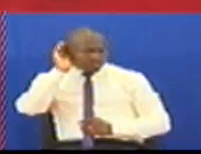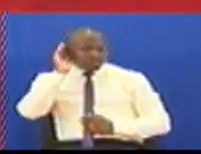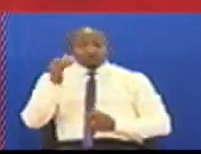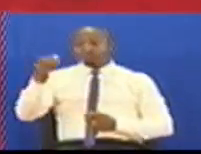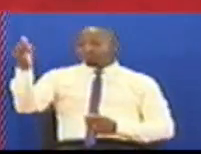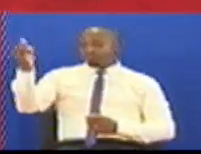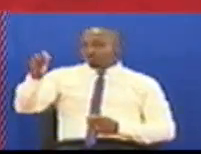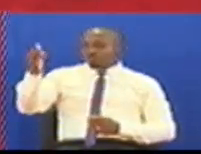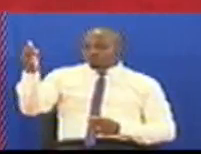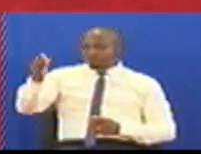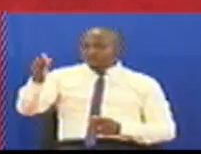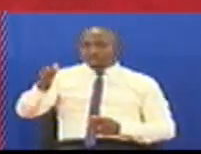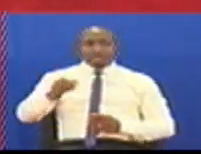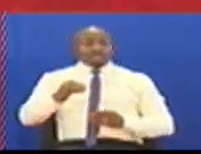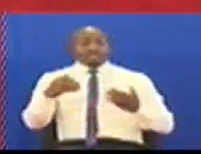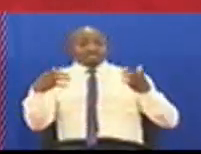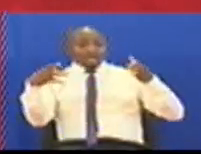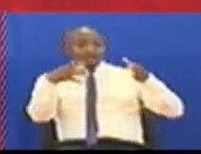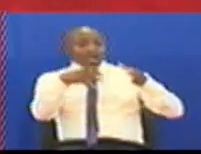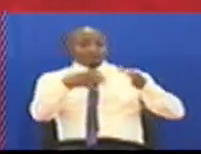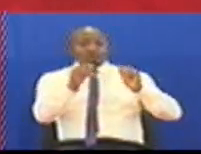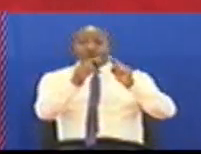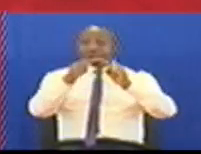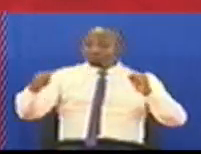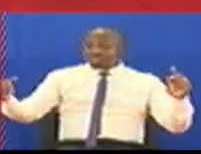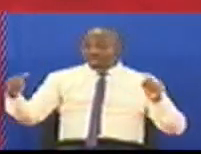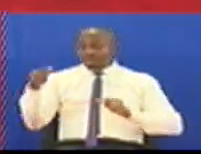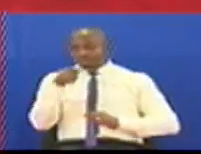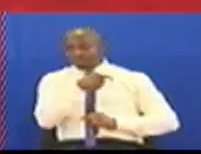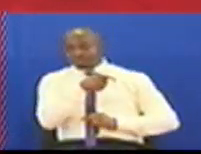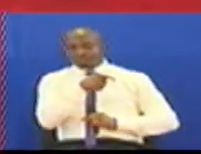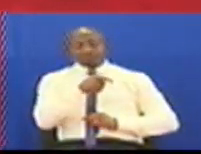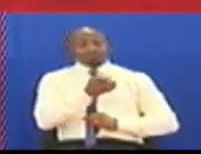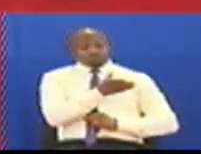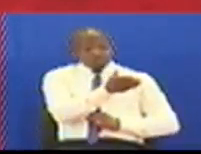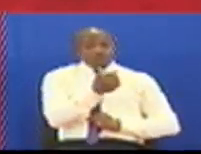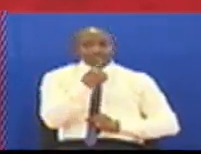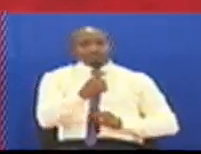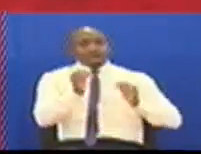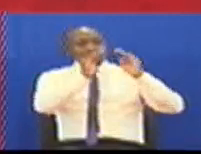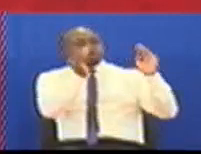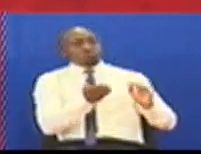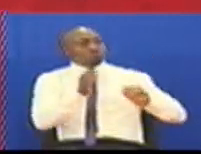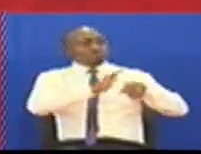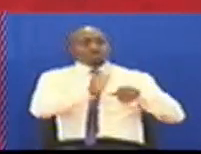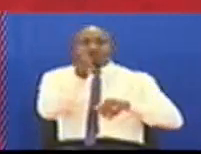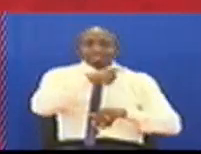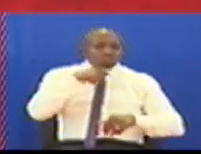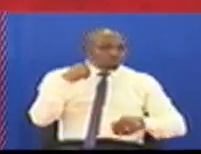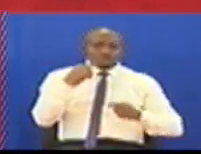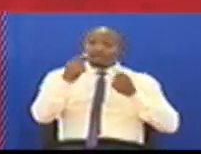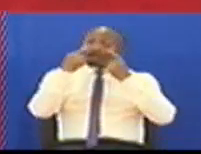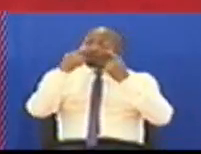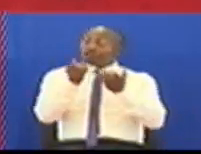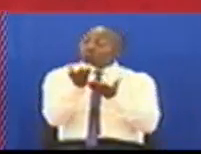hotuba ya kambi ya upinzani. Wanasema miundombinu haitoshi, hawajaona chochote,